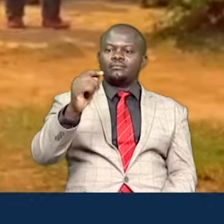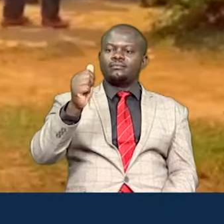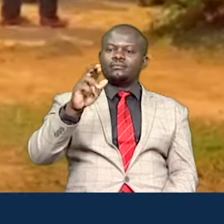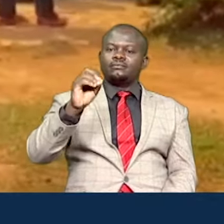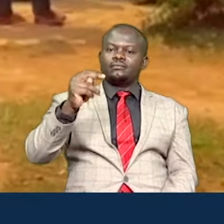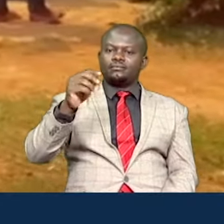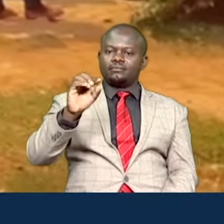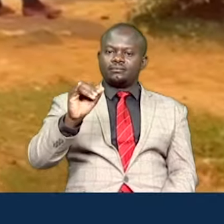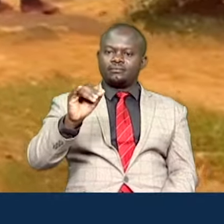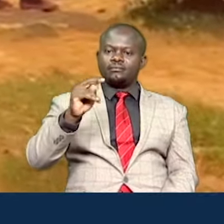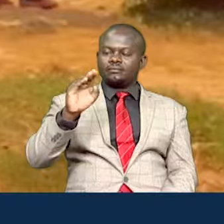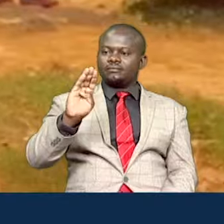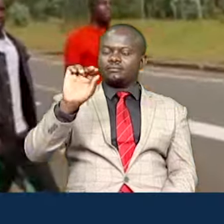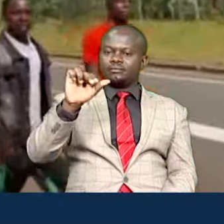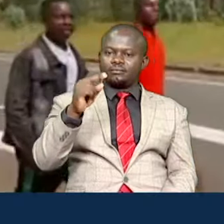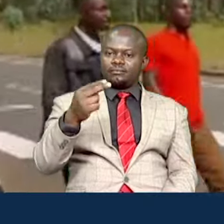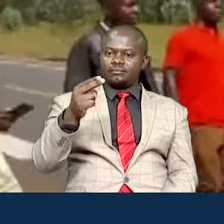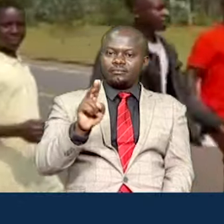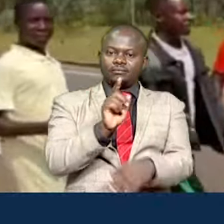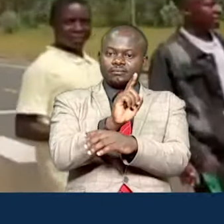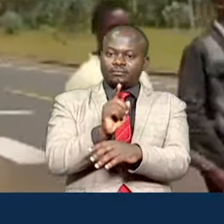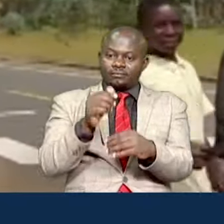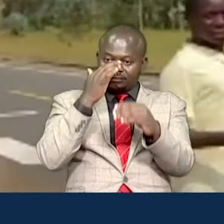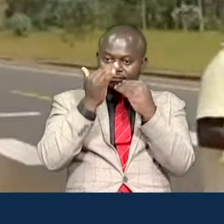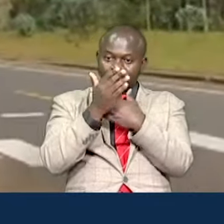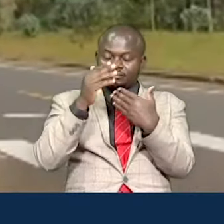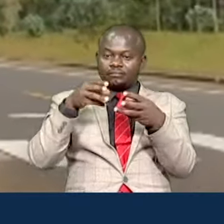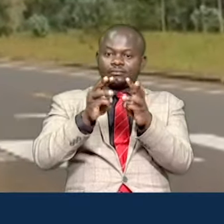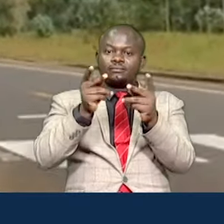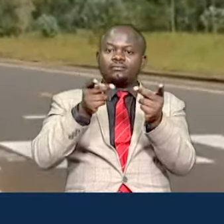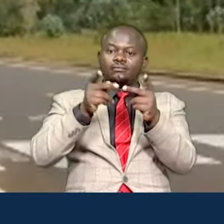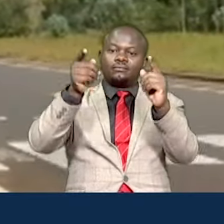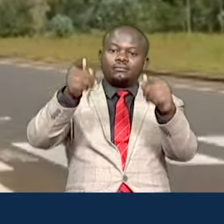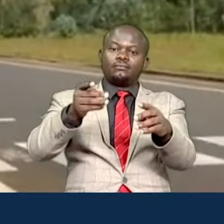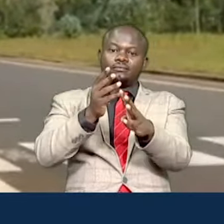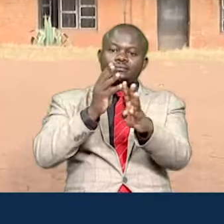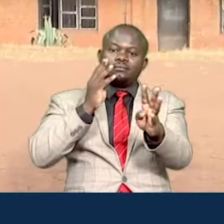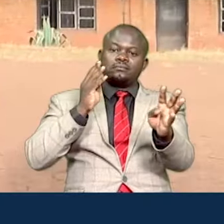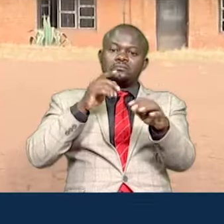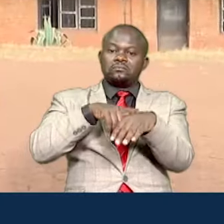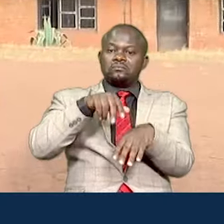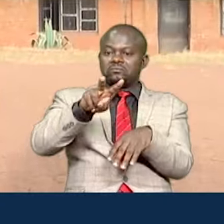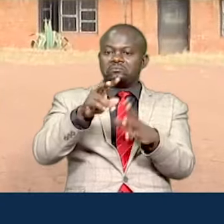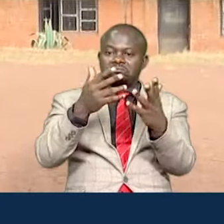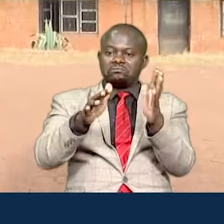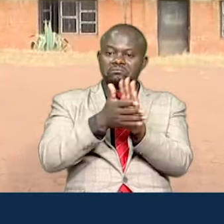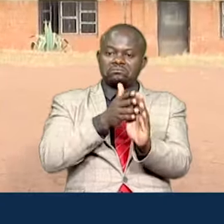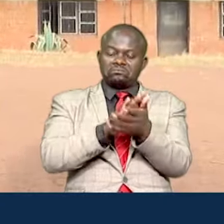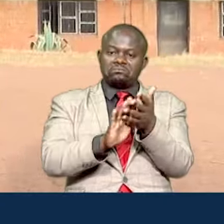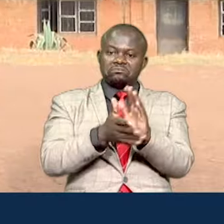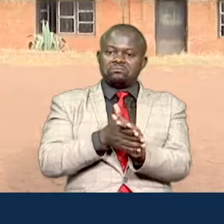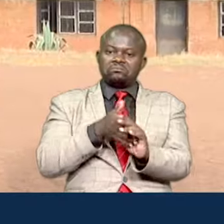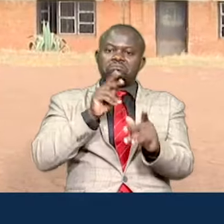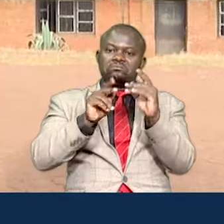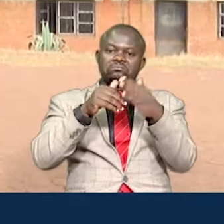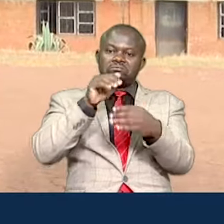no mu ngororero naho bitabiriye amatora bazindutse ku buryo hari aho imirongo yari yashize mu masaha ya saa mbiri za mu gitondo